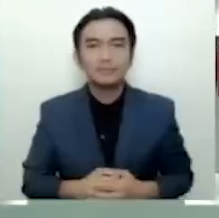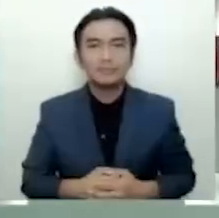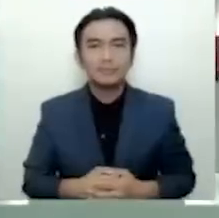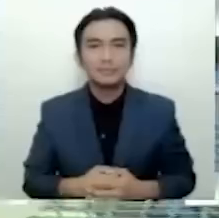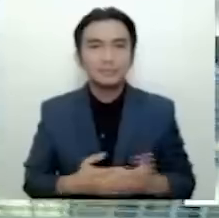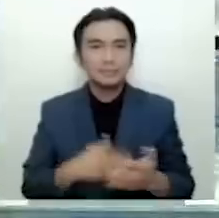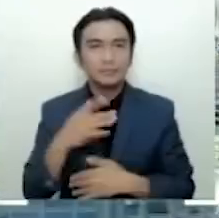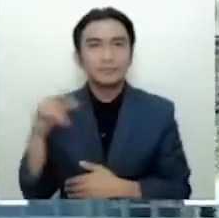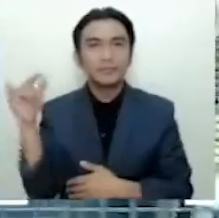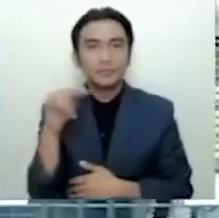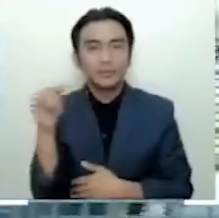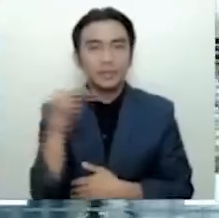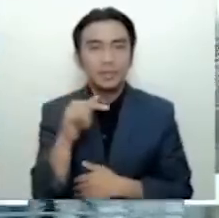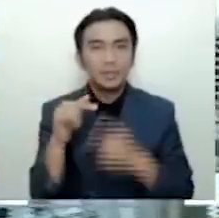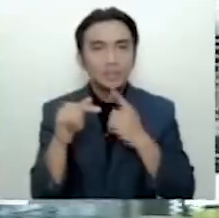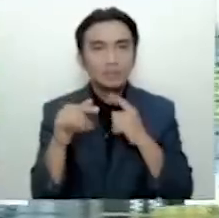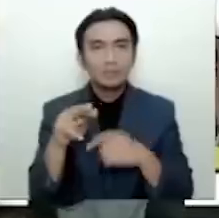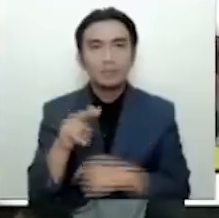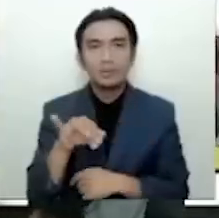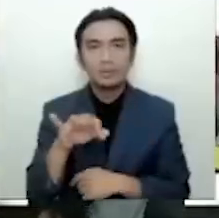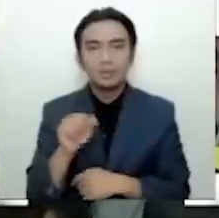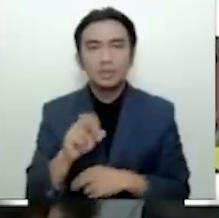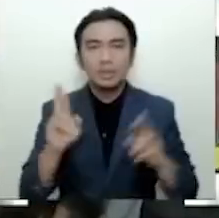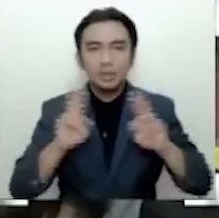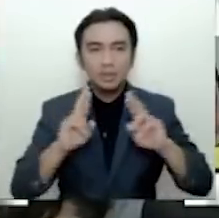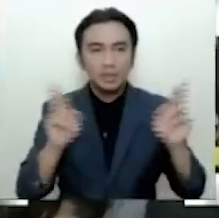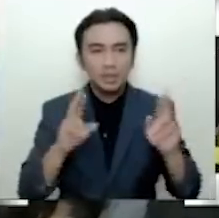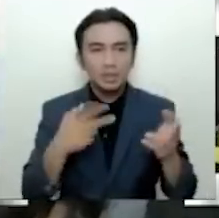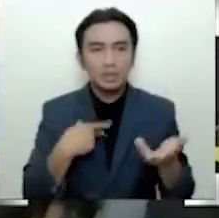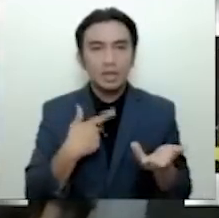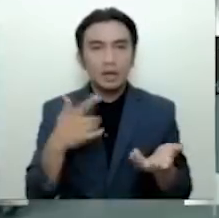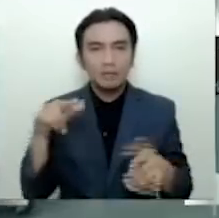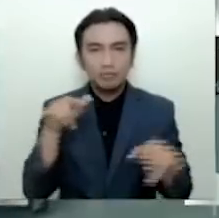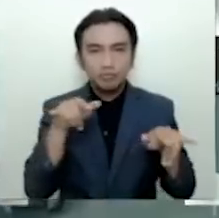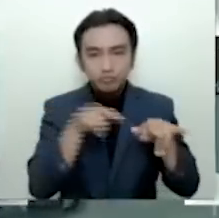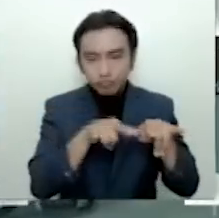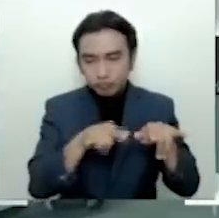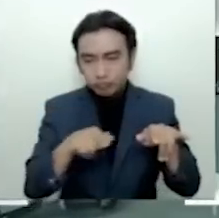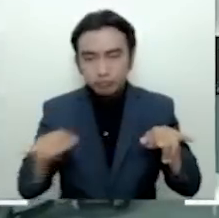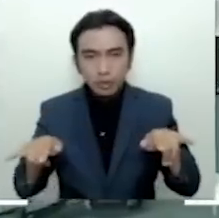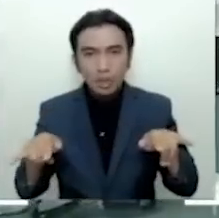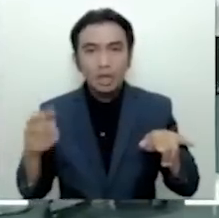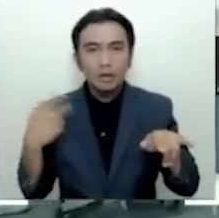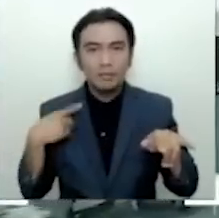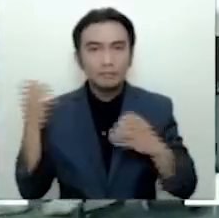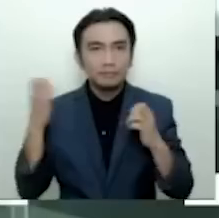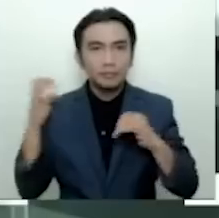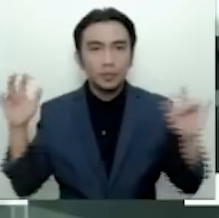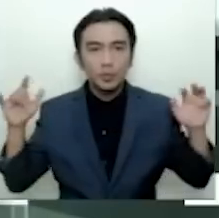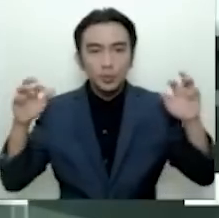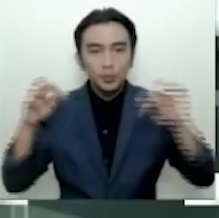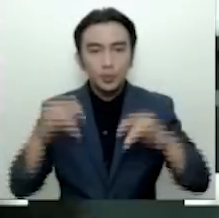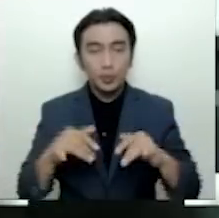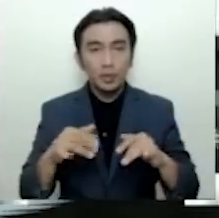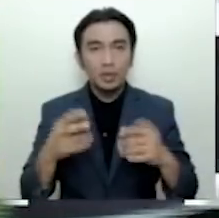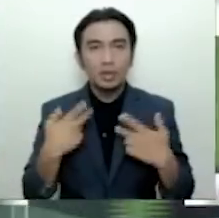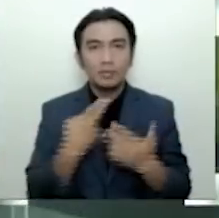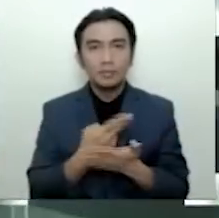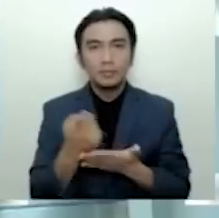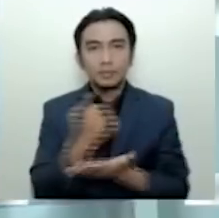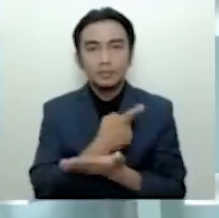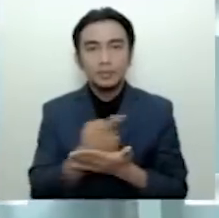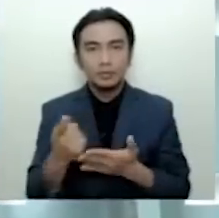Airport Authority, handa na ang mga terminal ng NAIA sa inaasahang dagsa ng mga pasahero ngayong Holy Week break. Nakapwesto na